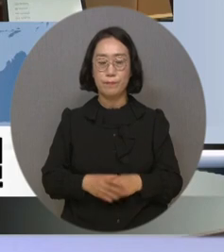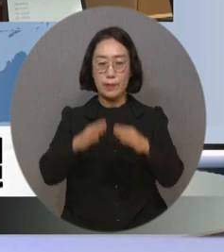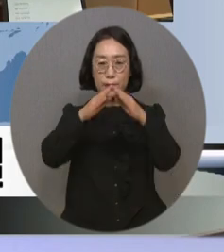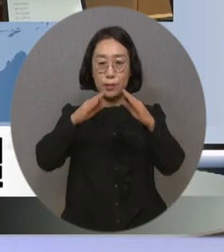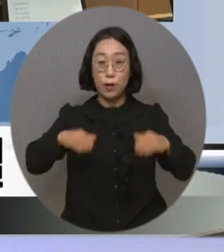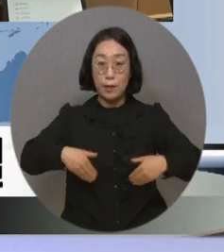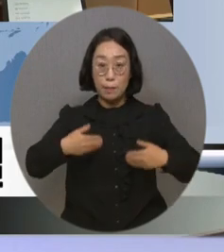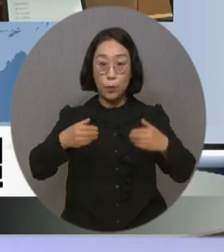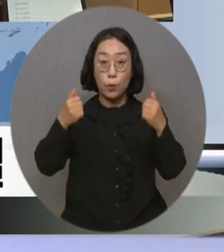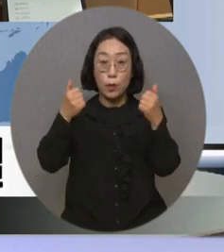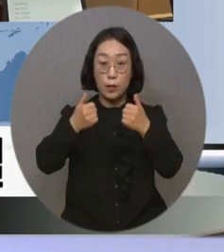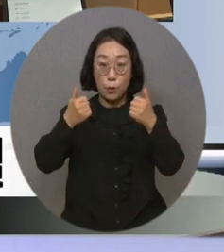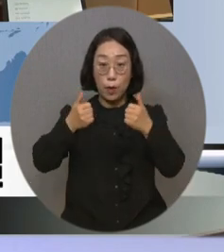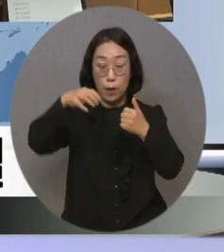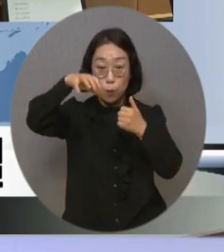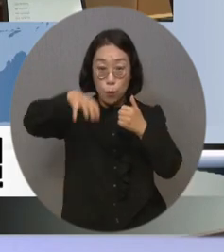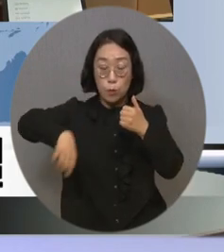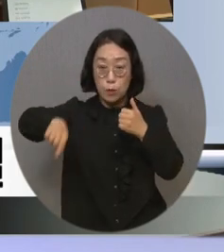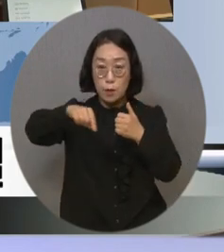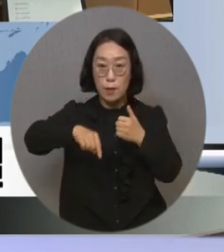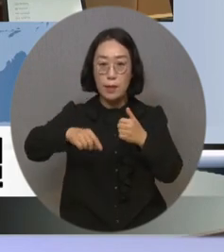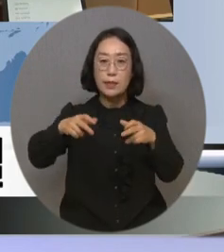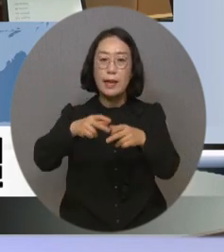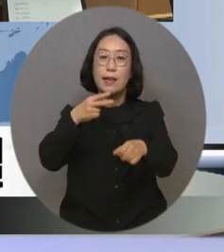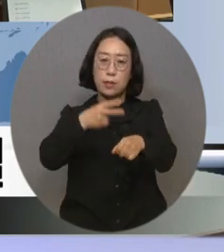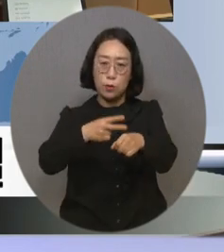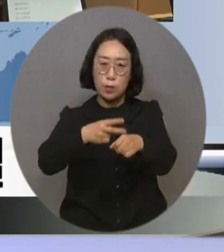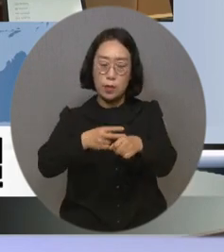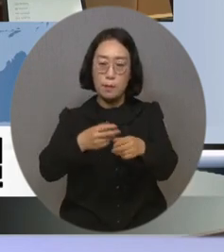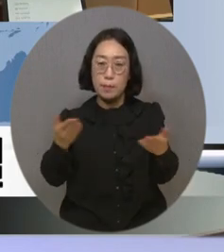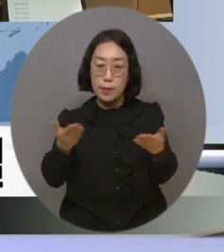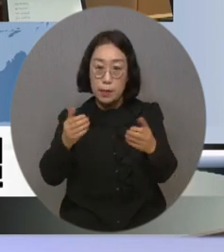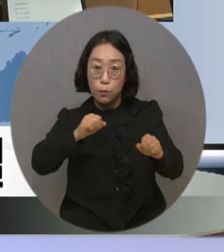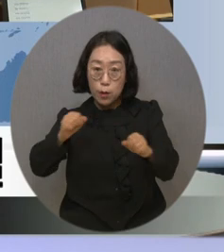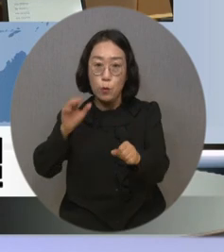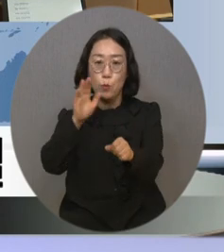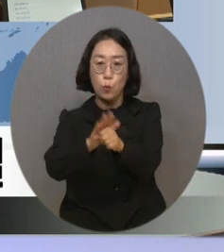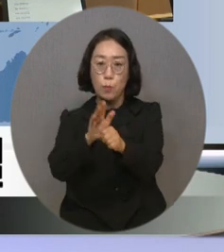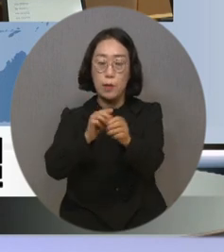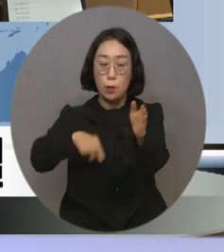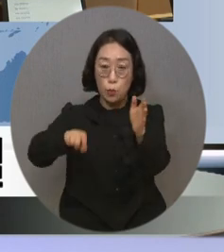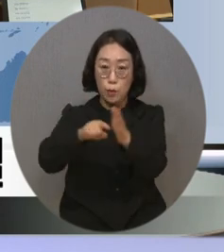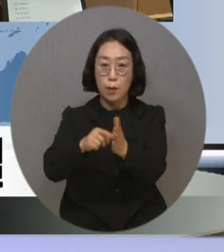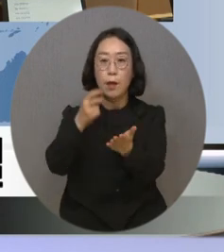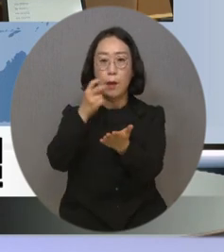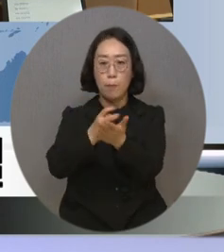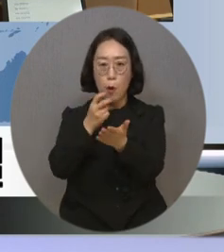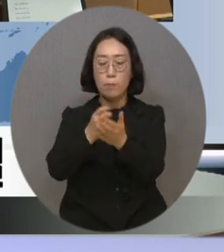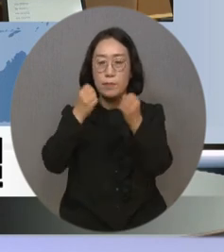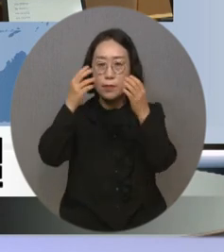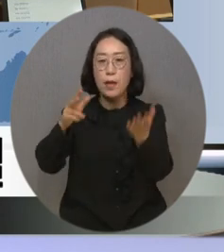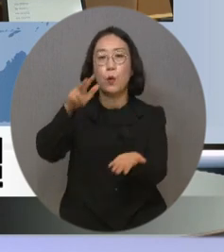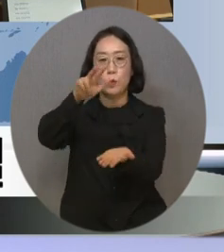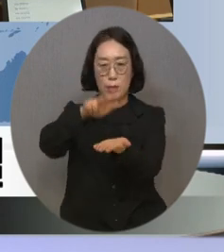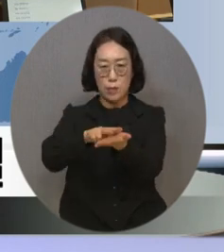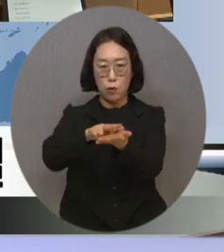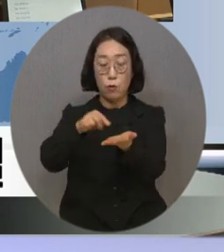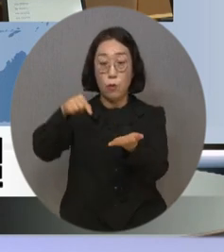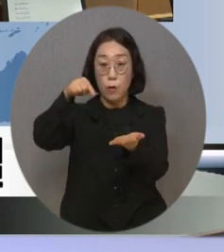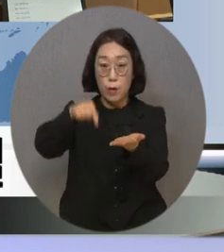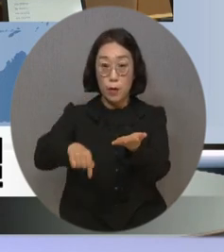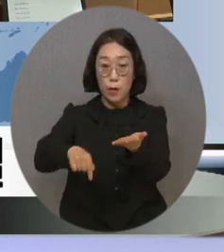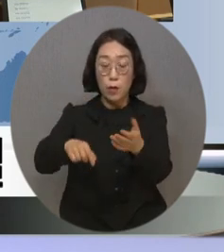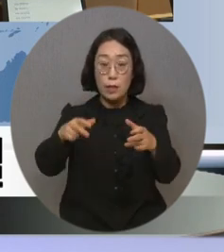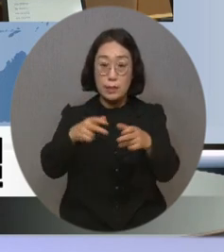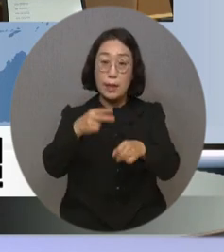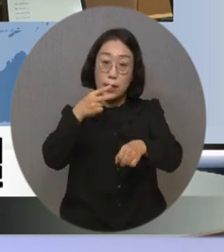전라남도 의회에서 장애인 교원의 원활한 직무수행을 지원하기 위한 조례안이 의결됐습니다 이번 조례재정으로